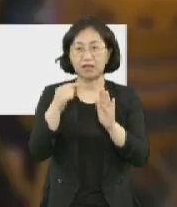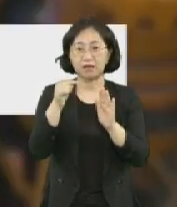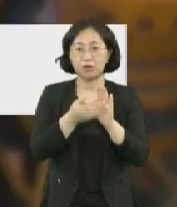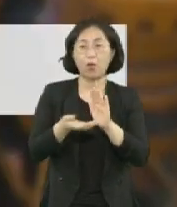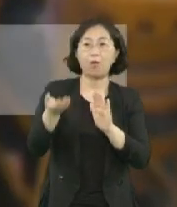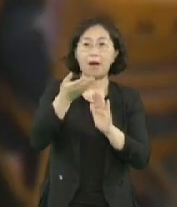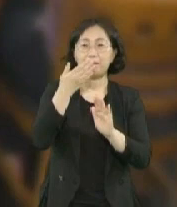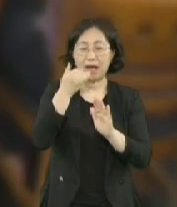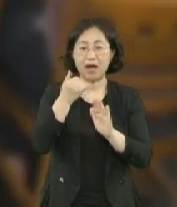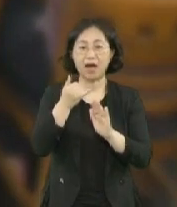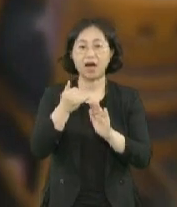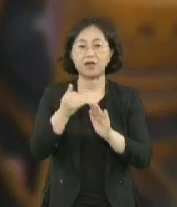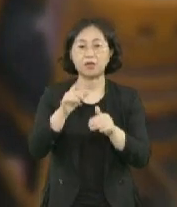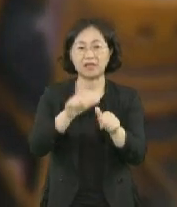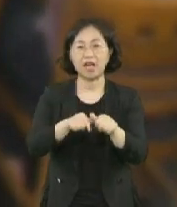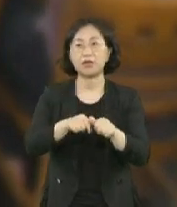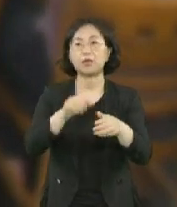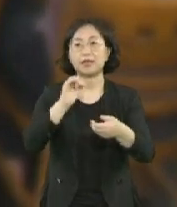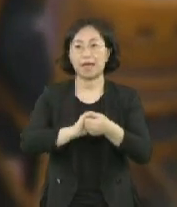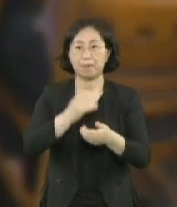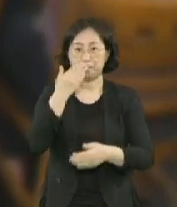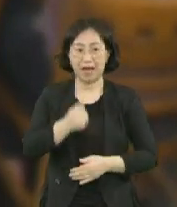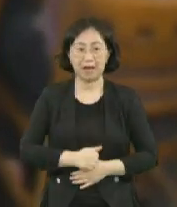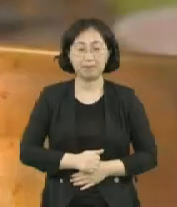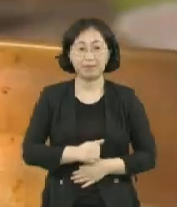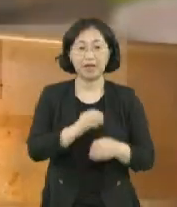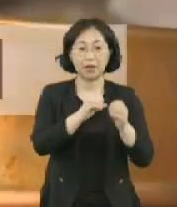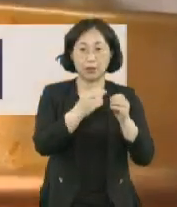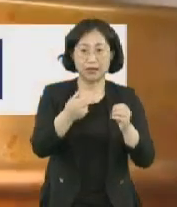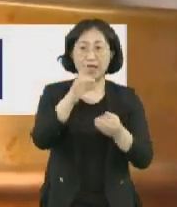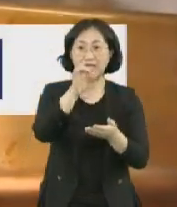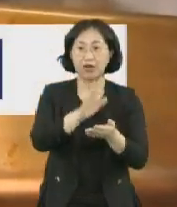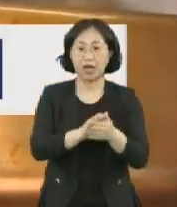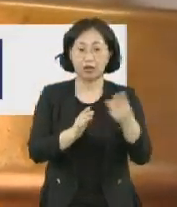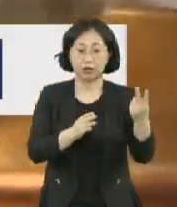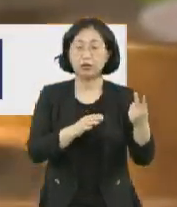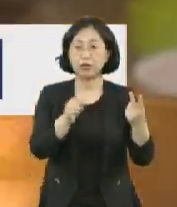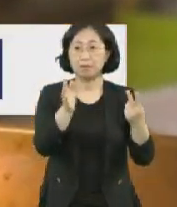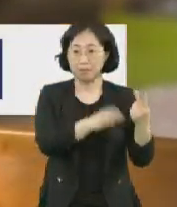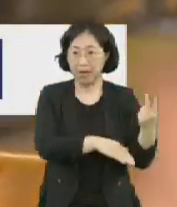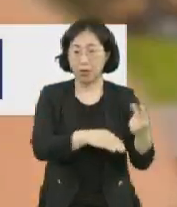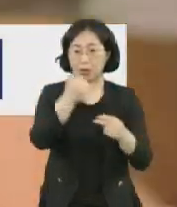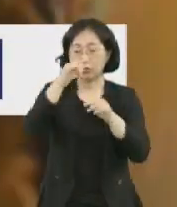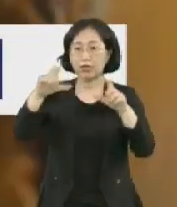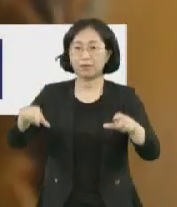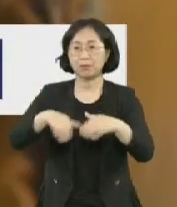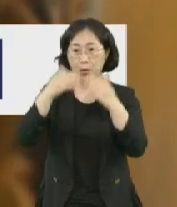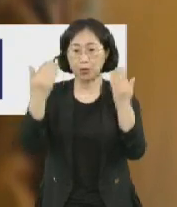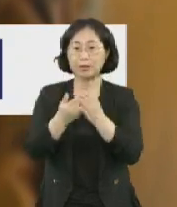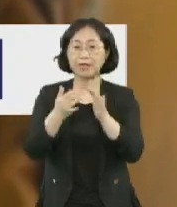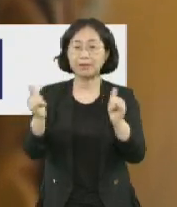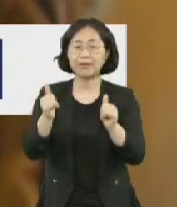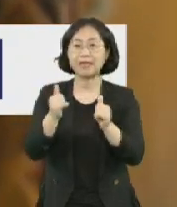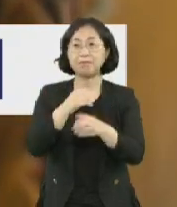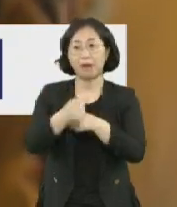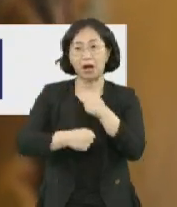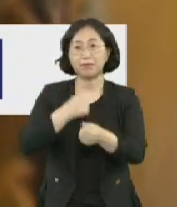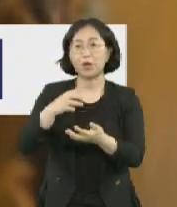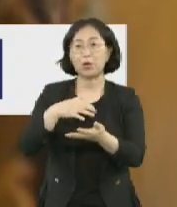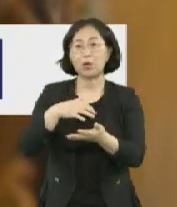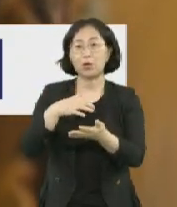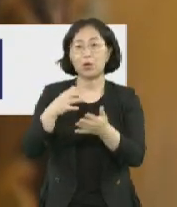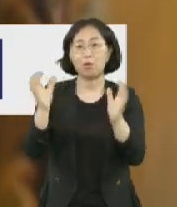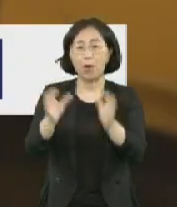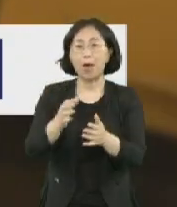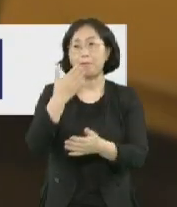것을 반면 천안과 논산을 제외한 충남 전 지역과 세종시는 사적 모임 인원 제한이 사라지는 등 지자체